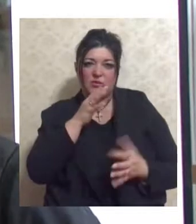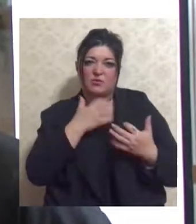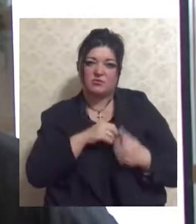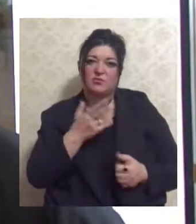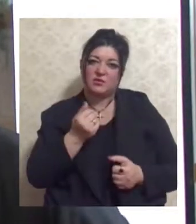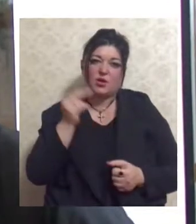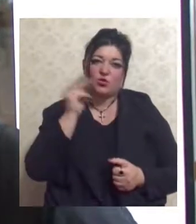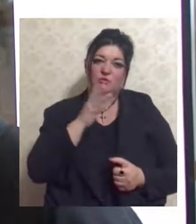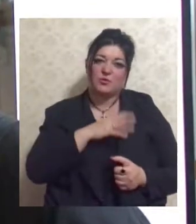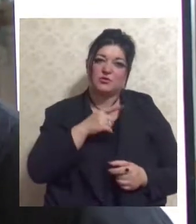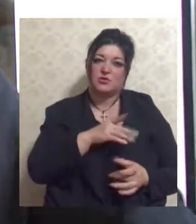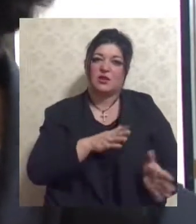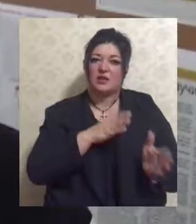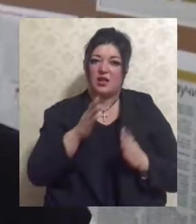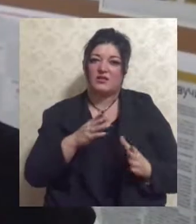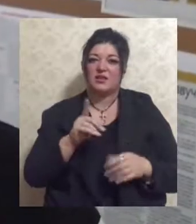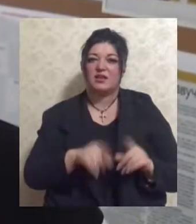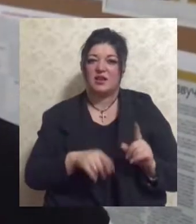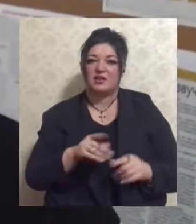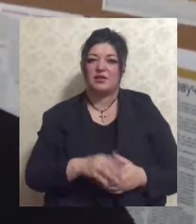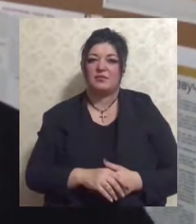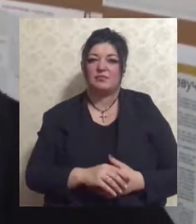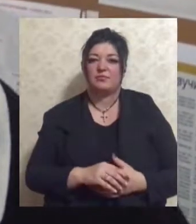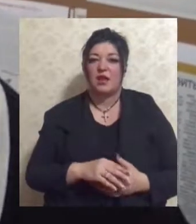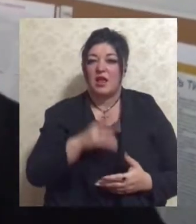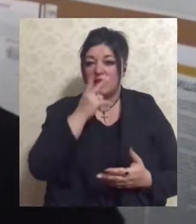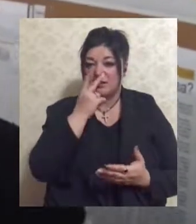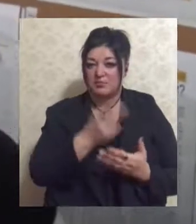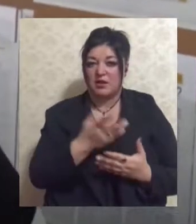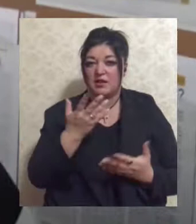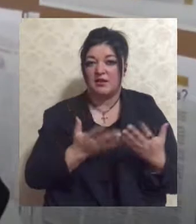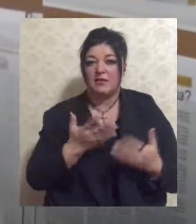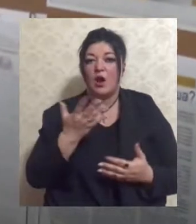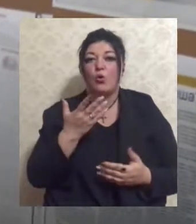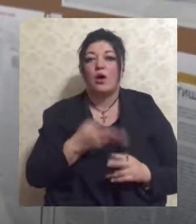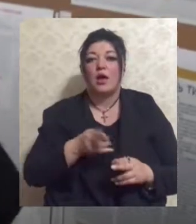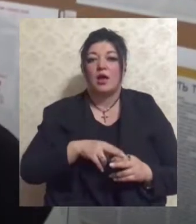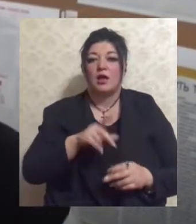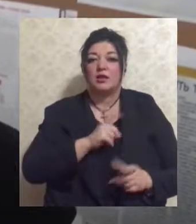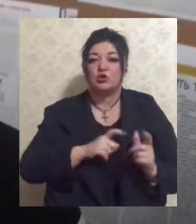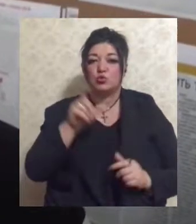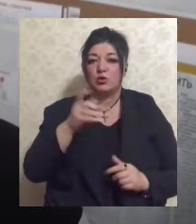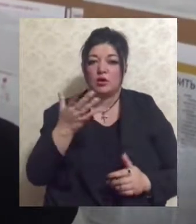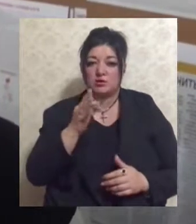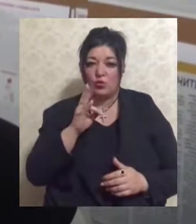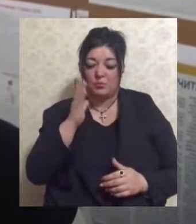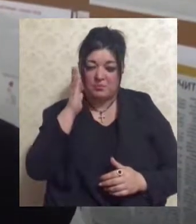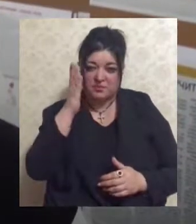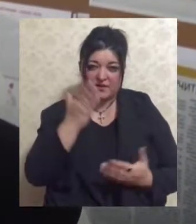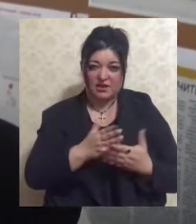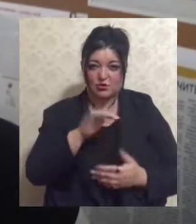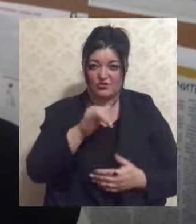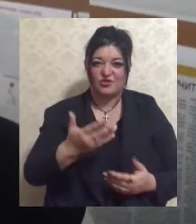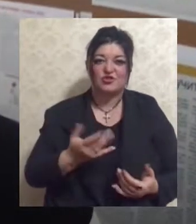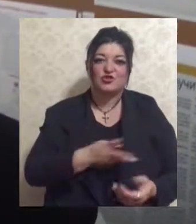придется ее отлаживать иногда, откладывать. Смотря, наверное, какой это студент, если он перспективный, есть у него желание, он